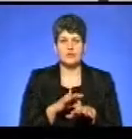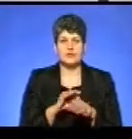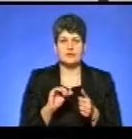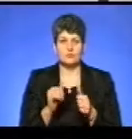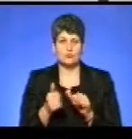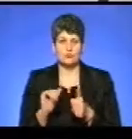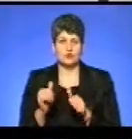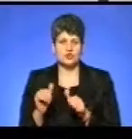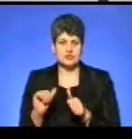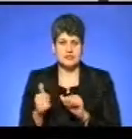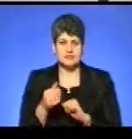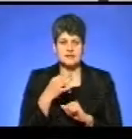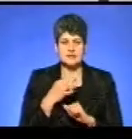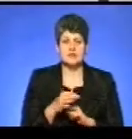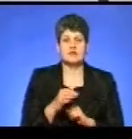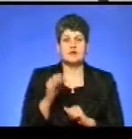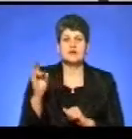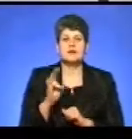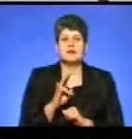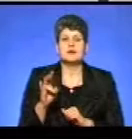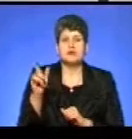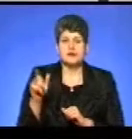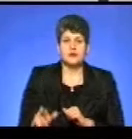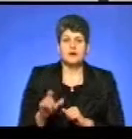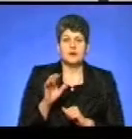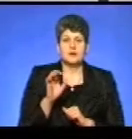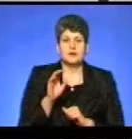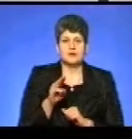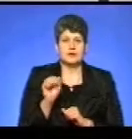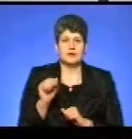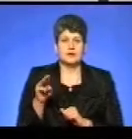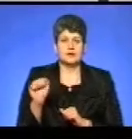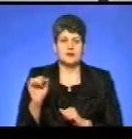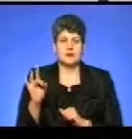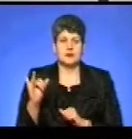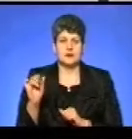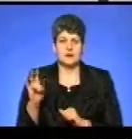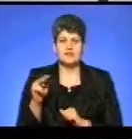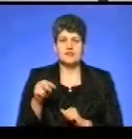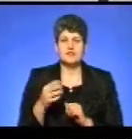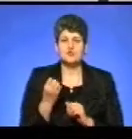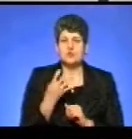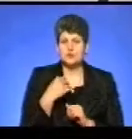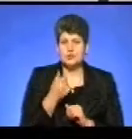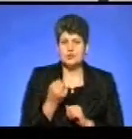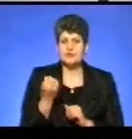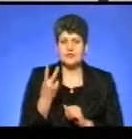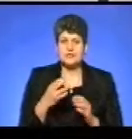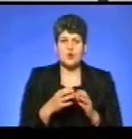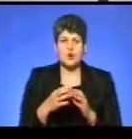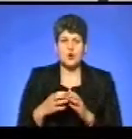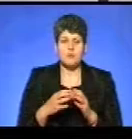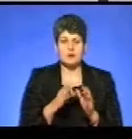почергово, розповів отець Степан Татарин. Зазначу, за словами архієпископа Нестора, з 2014 року 12 громад, які